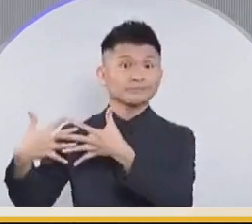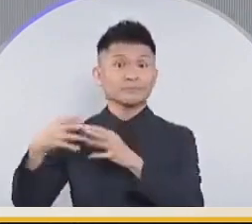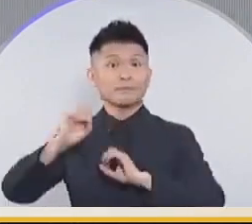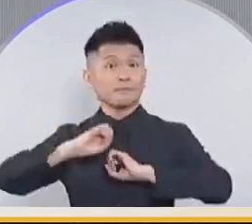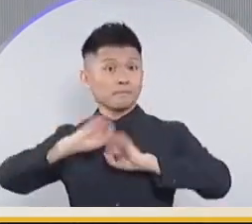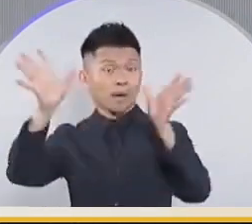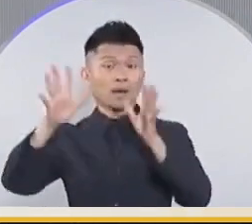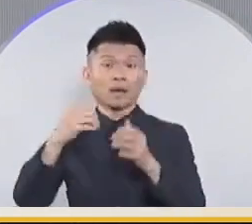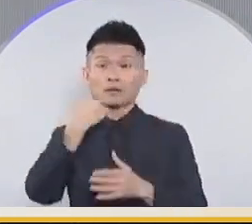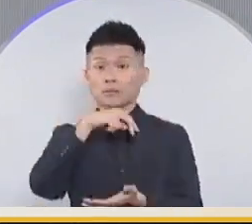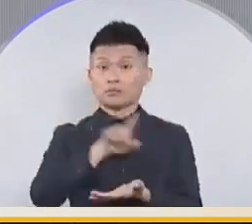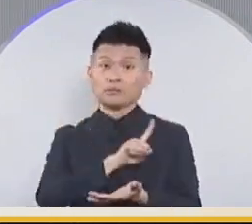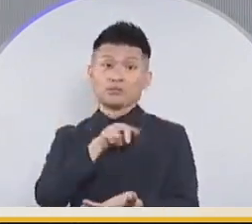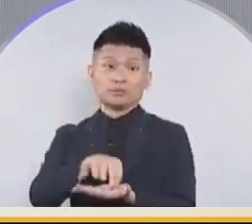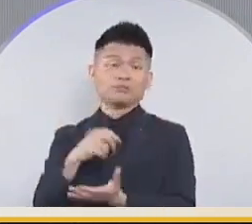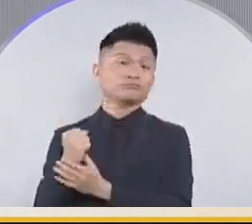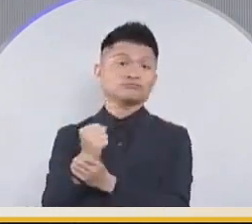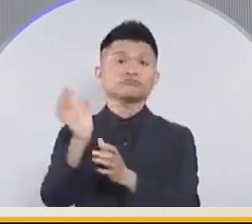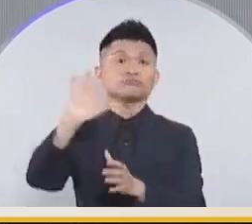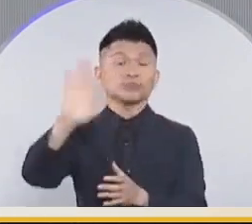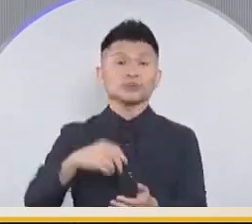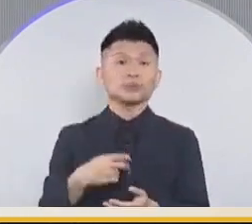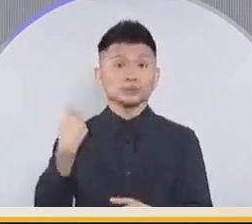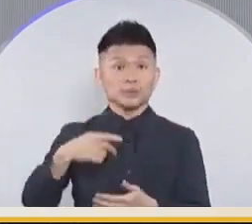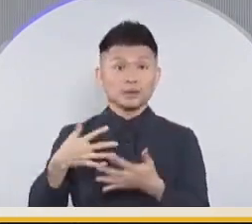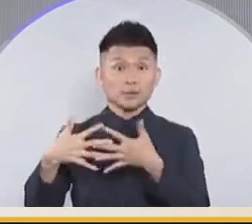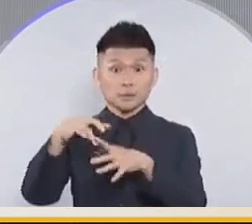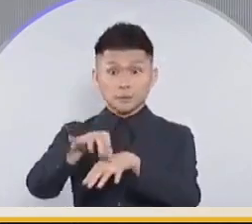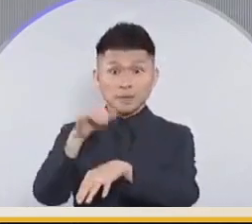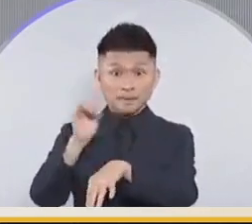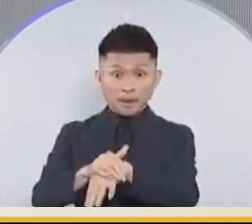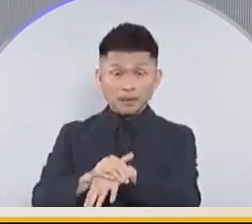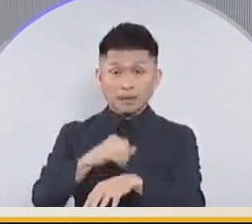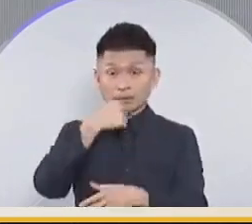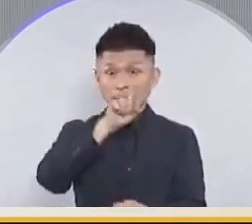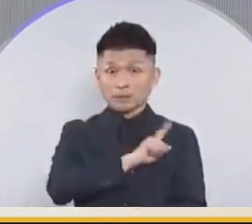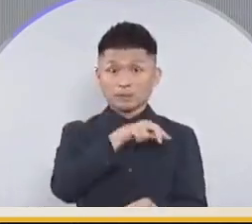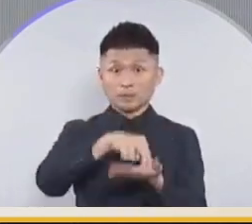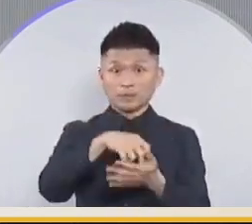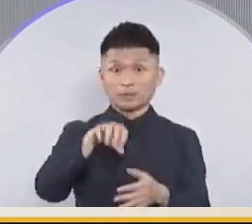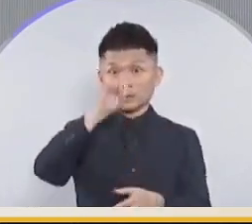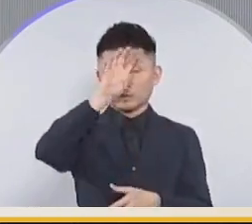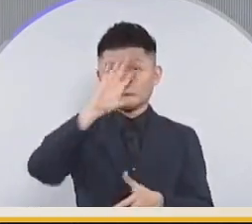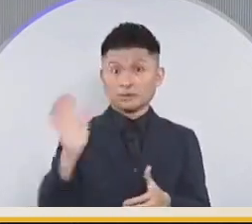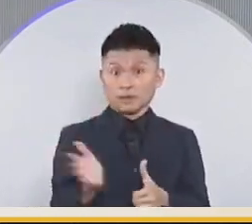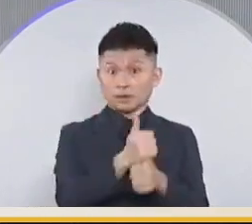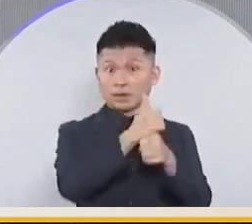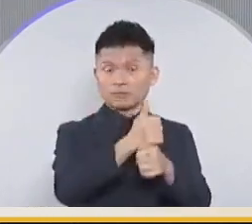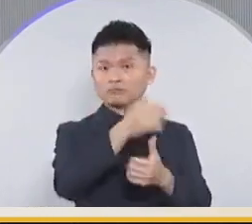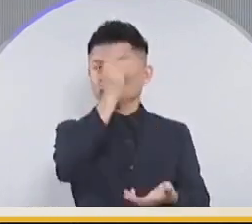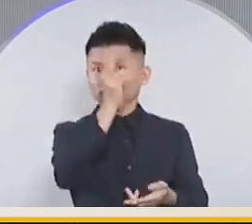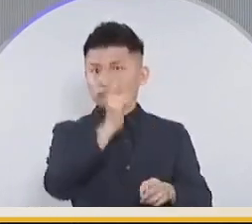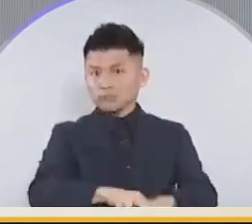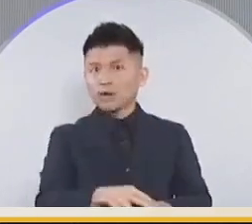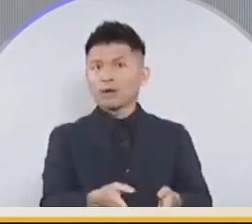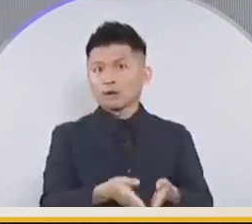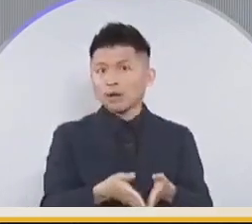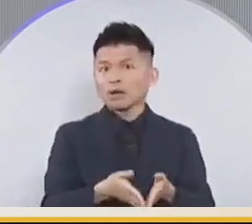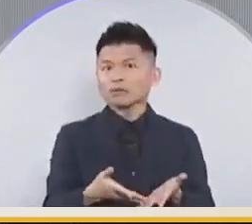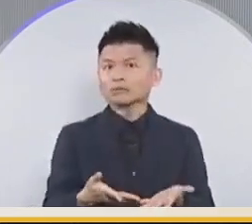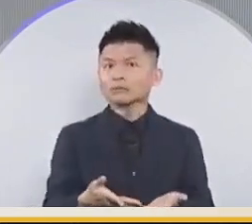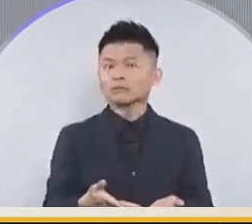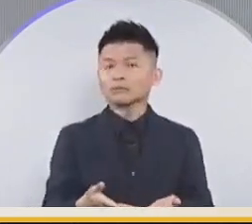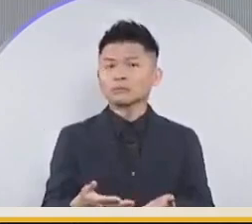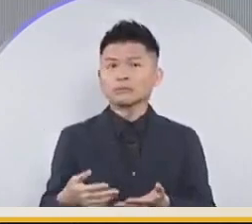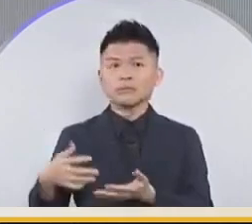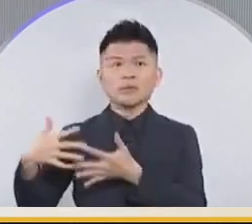独，所以美国洛杉矶学者说冻结台独党纲，你怎么样跟美国的